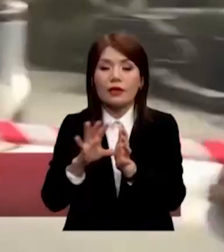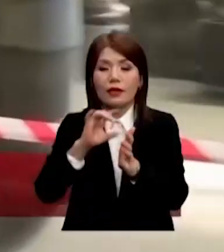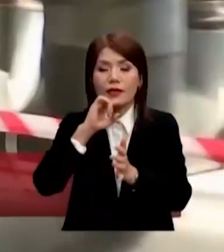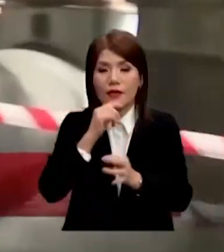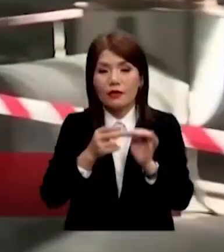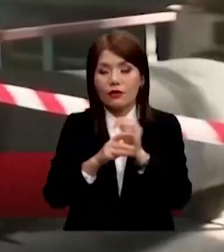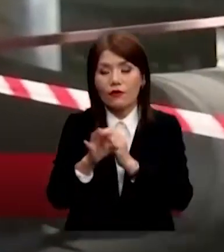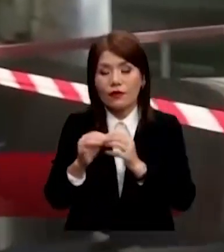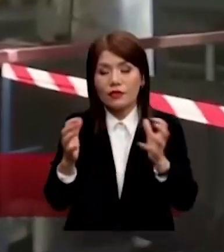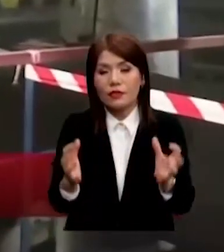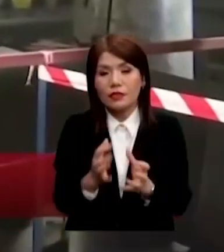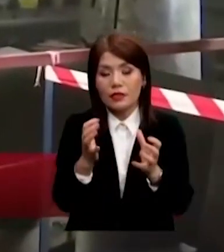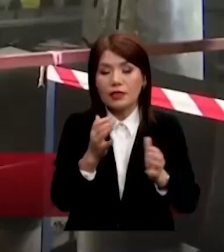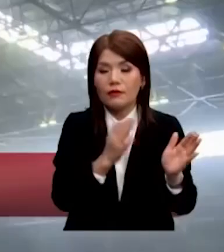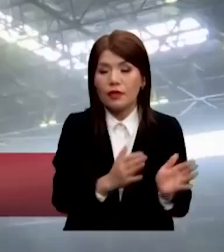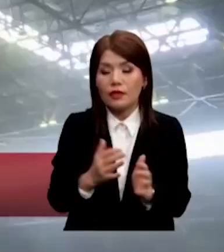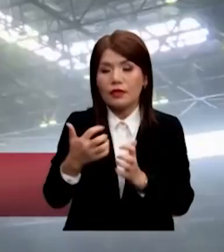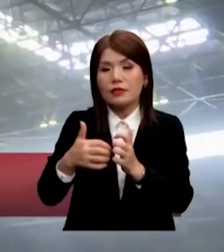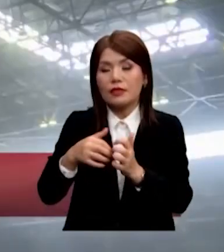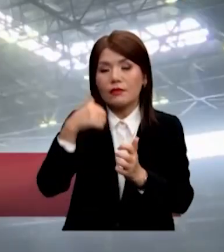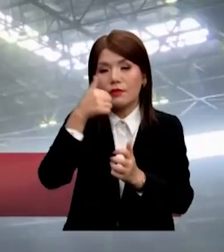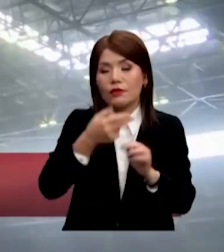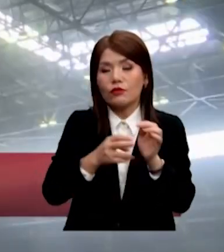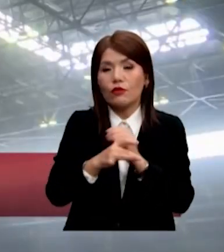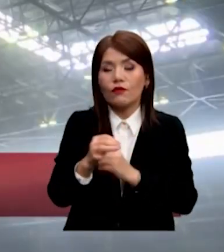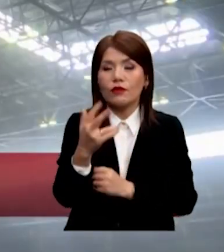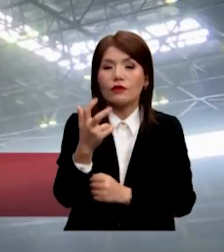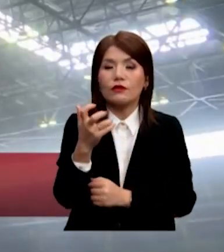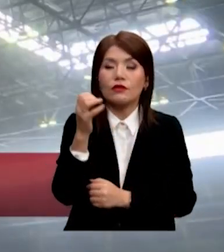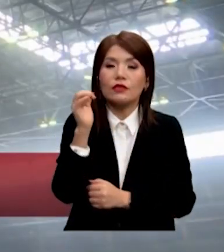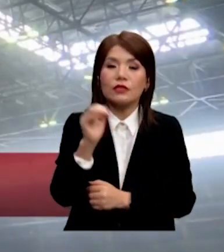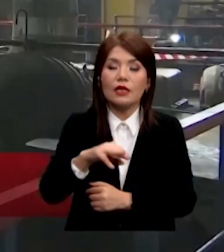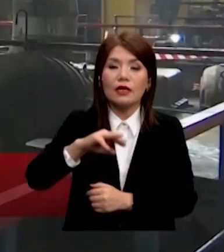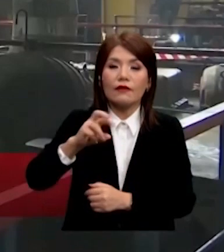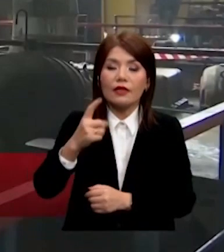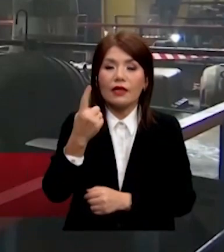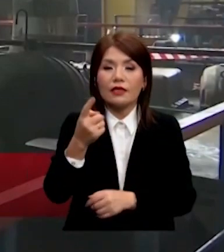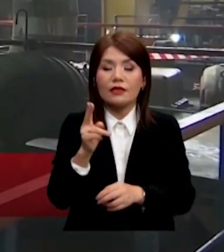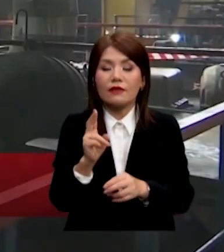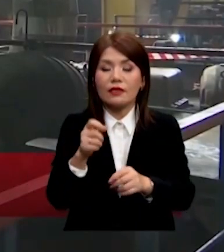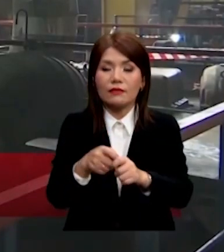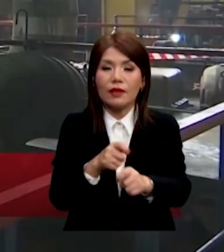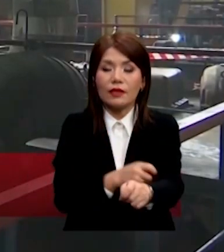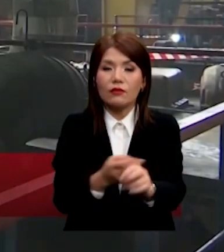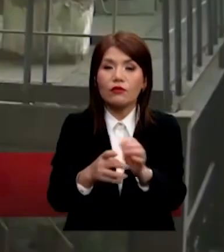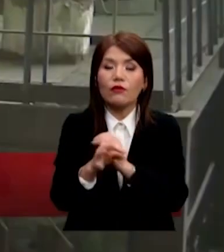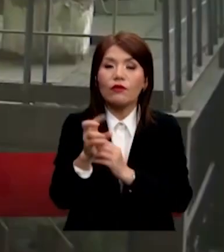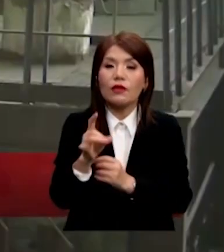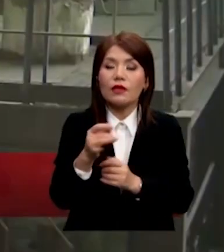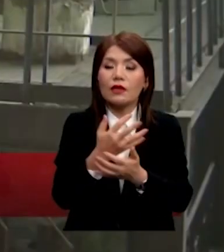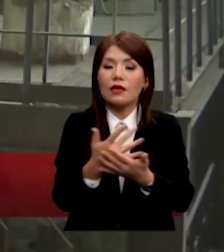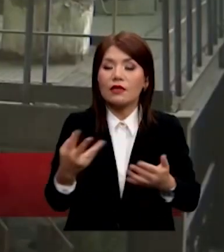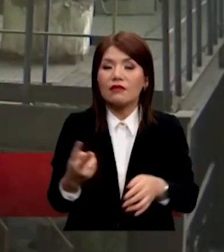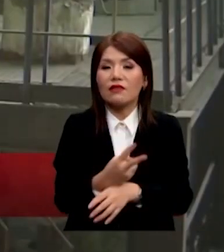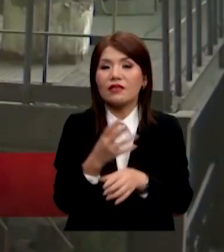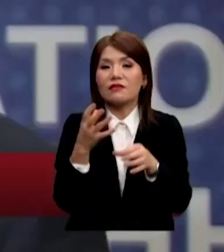и энергосбережения, строения в среднем ежегодно потребляют порядка 300 киловатт на квадратный метр, тогда как в развитых странах эта отметка в два